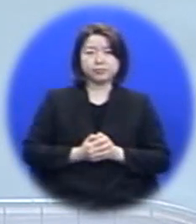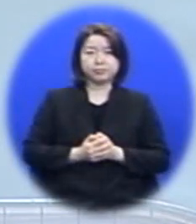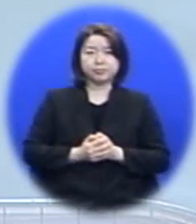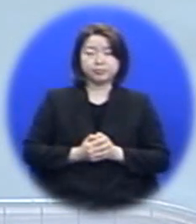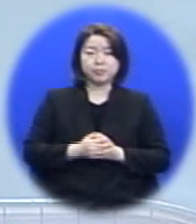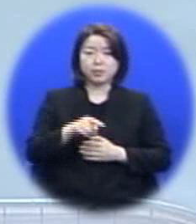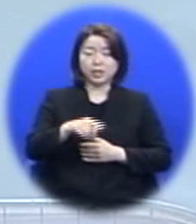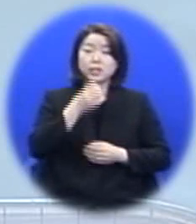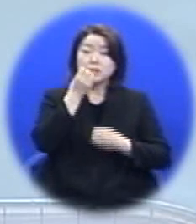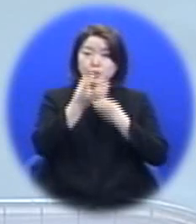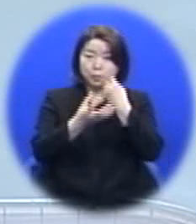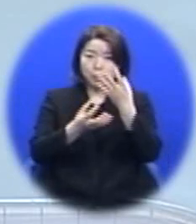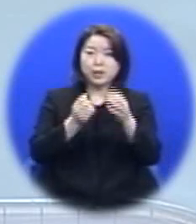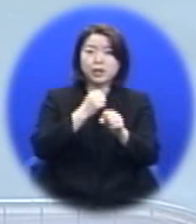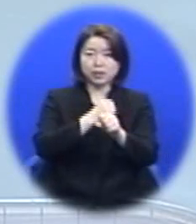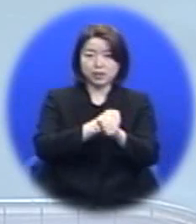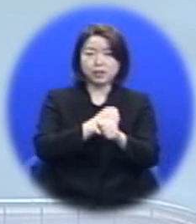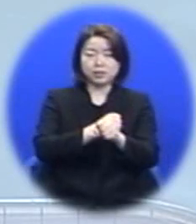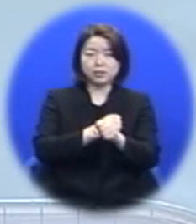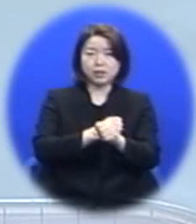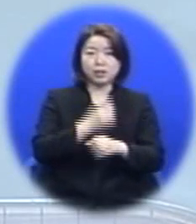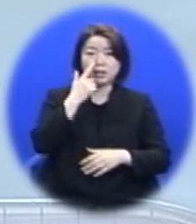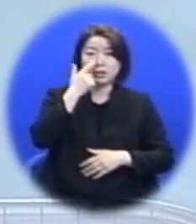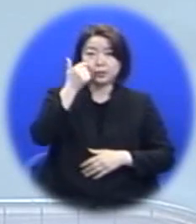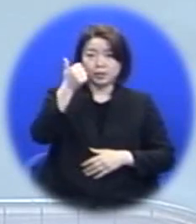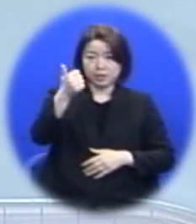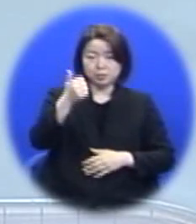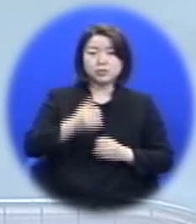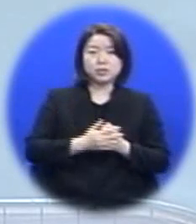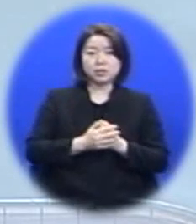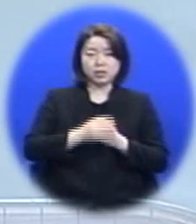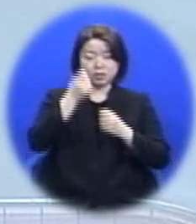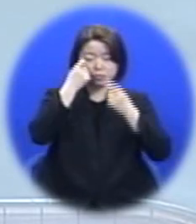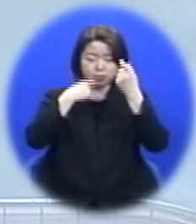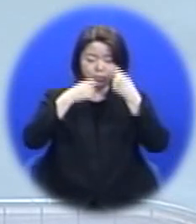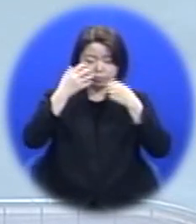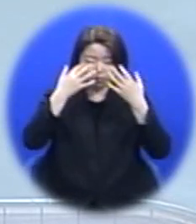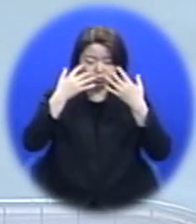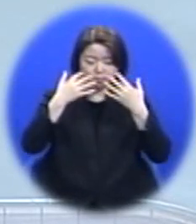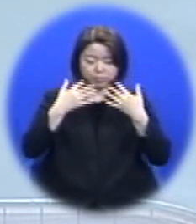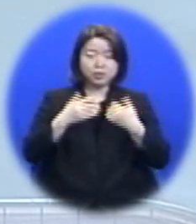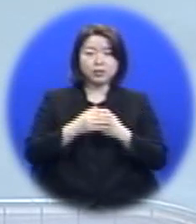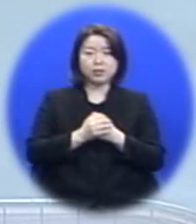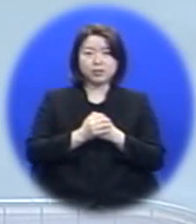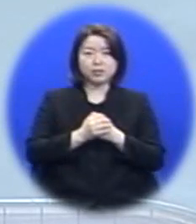아, 이 고백을 하는데 아버지가 우시는 겁니다.